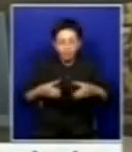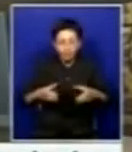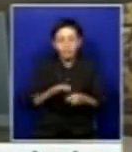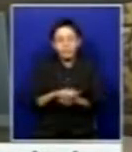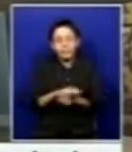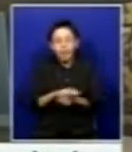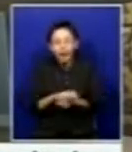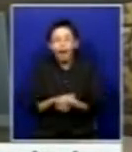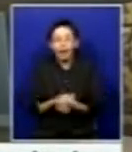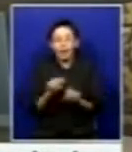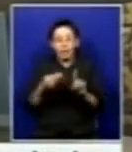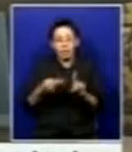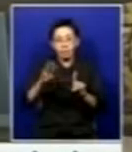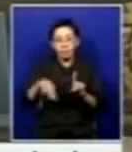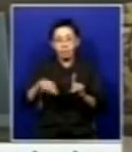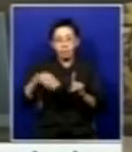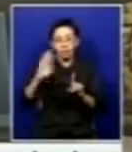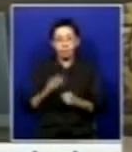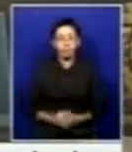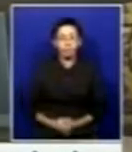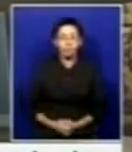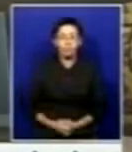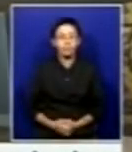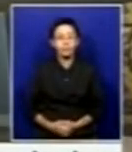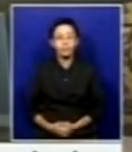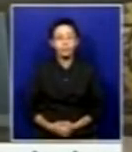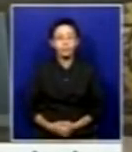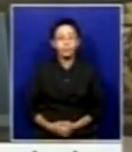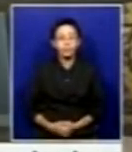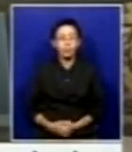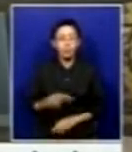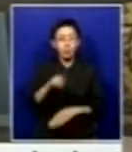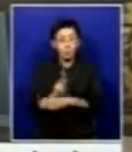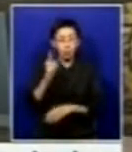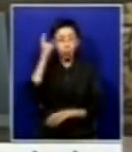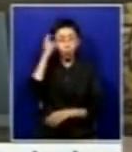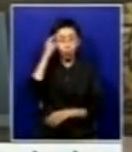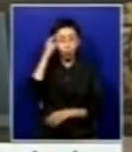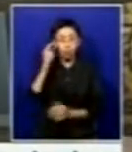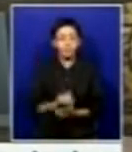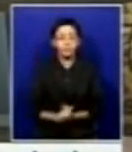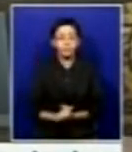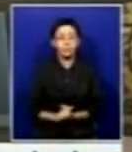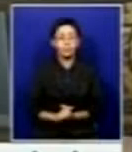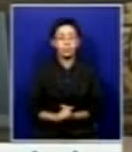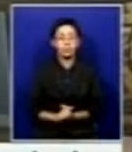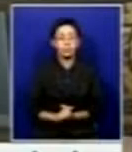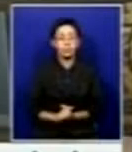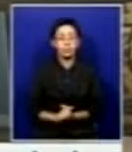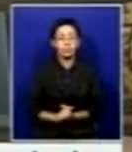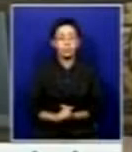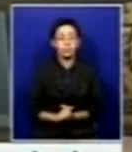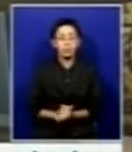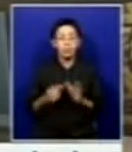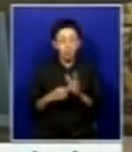มาณ 14,000 กว่ารายท่านท่านทราบไหมครับว่าข้อเสนอที่เขามาเรียกร้องนี่ถึงจะมีเพื่อนสมา